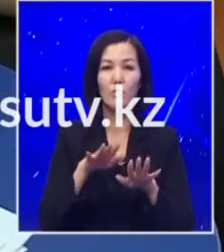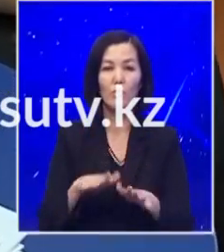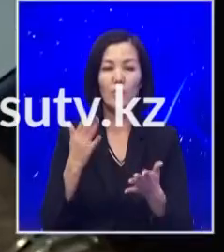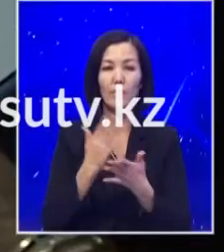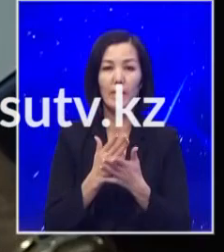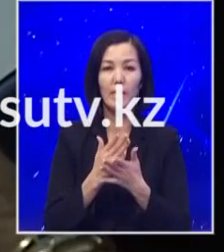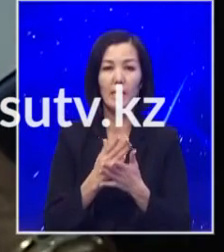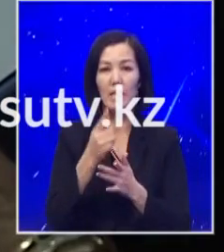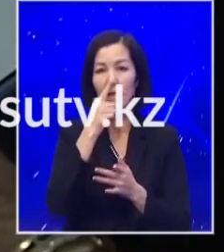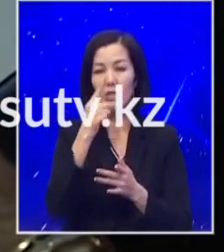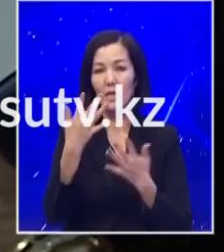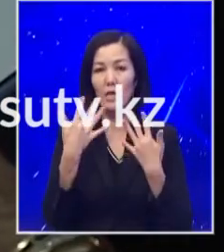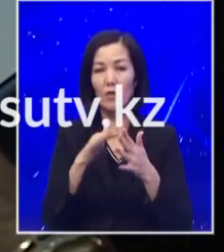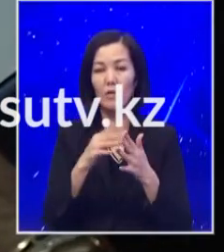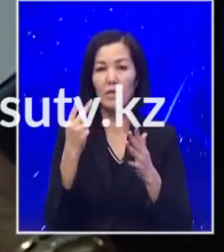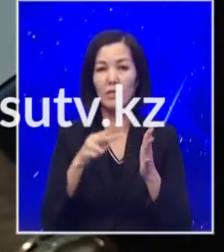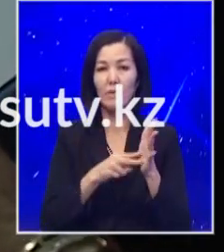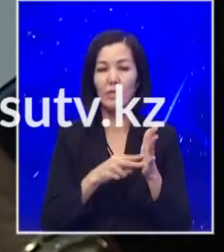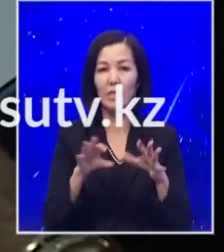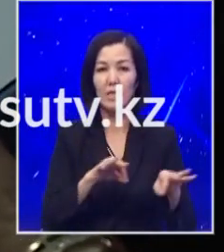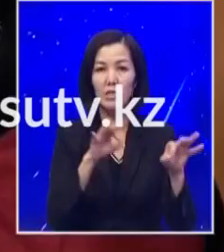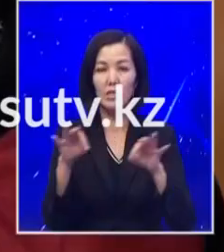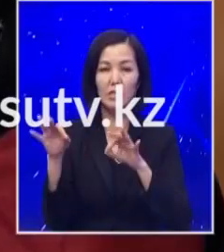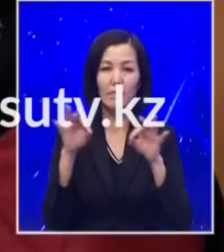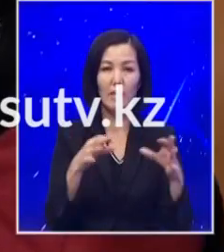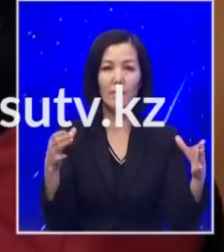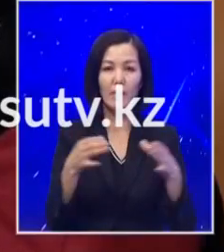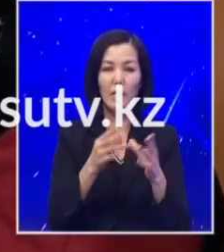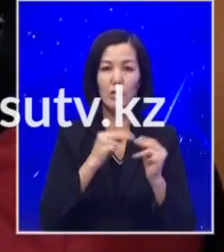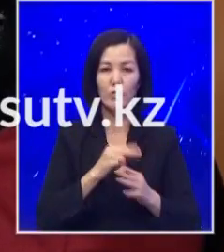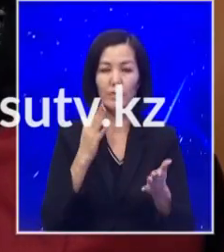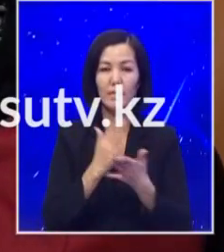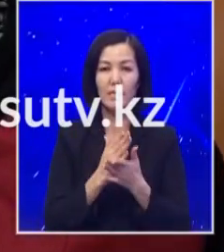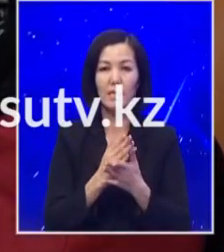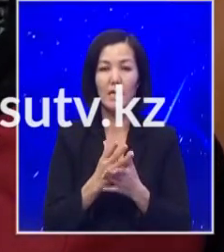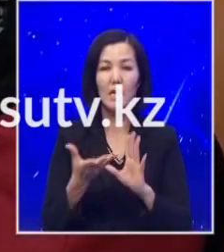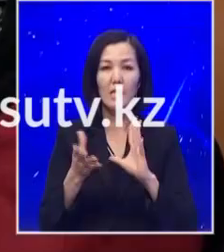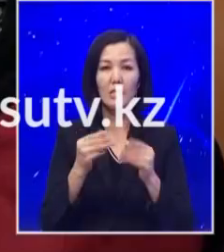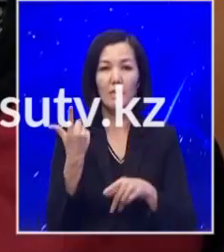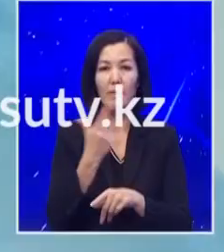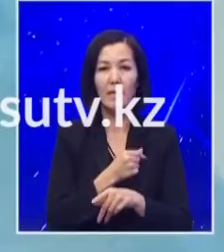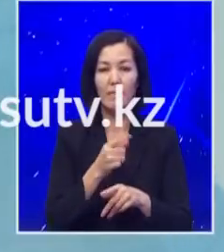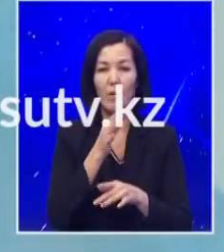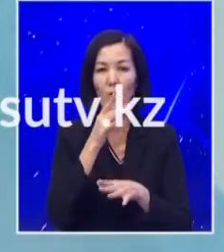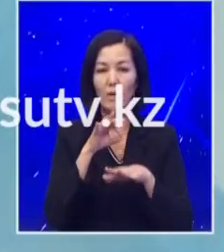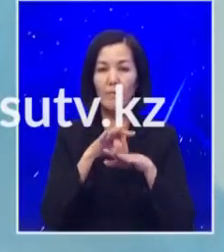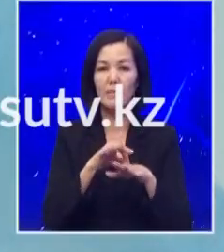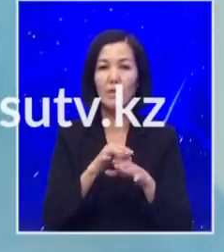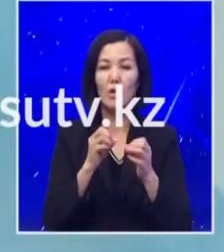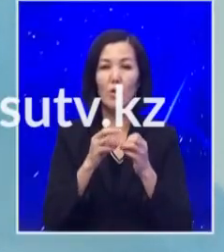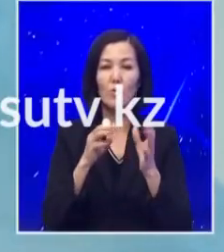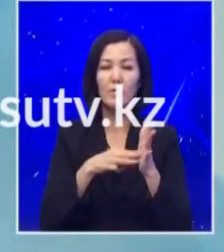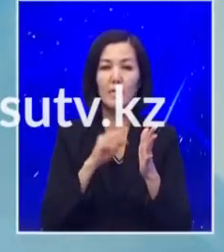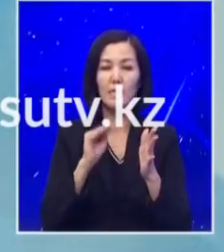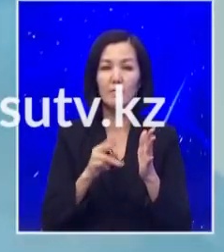қабылдауда. Шалғай ауылдар үшін 27 жылжымалы бригада жұмылдырылды. Жалпы екпе науқаны басталғалы